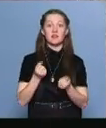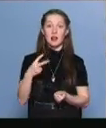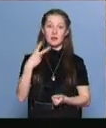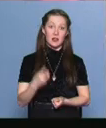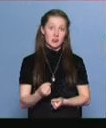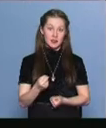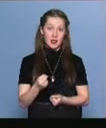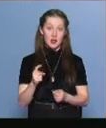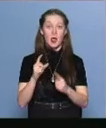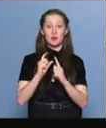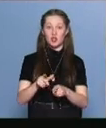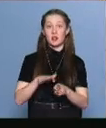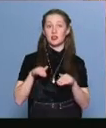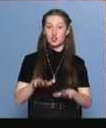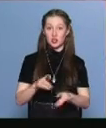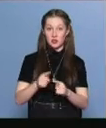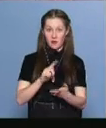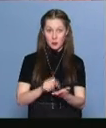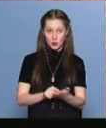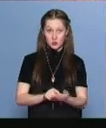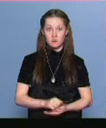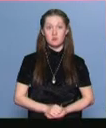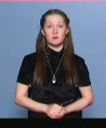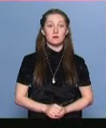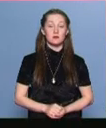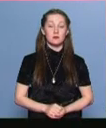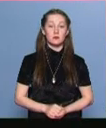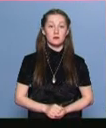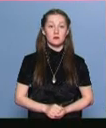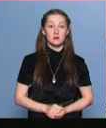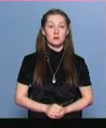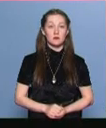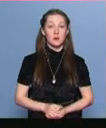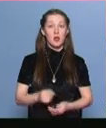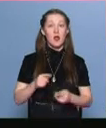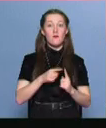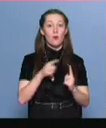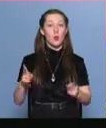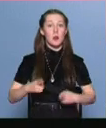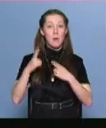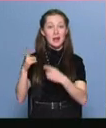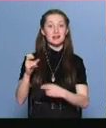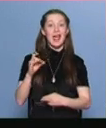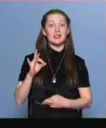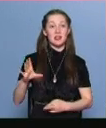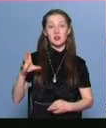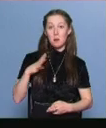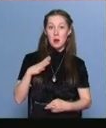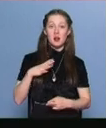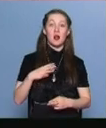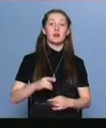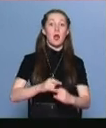2 недели. Марина Балян, Ребус, Игин, телеканал «Моя Удмуртия». В ходе поездки Александр Бричалов побывал и на Камском